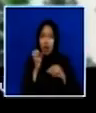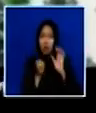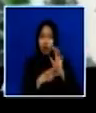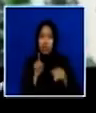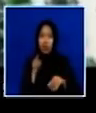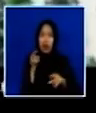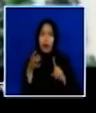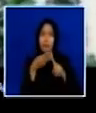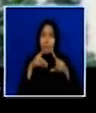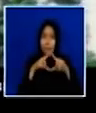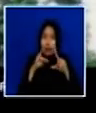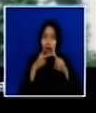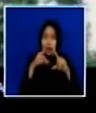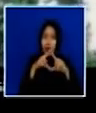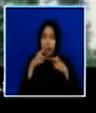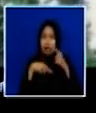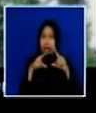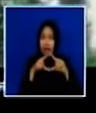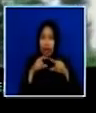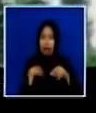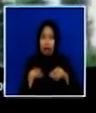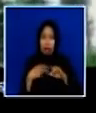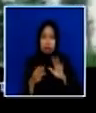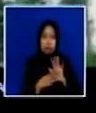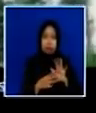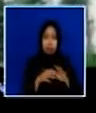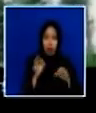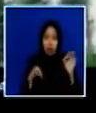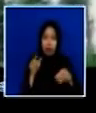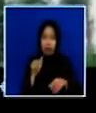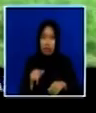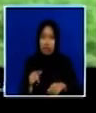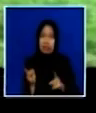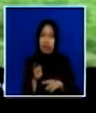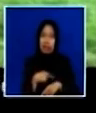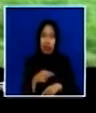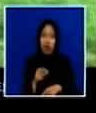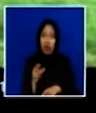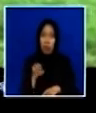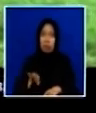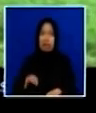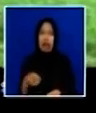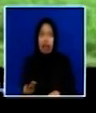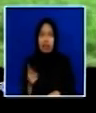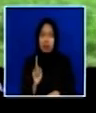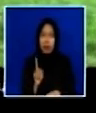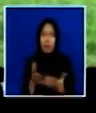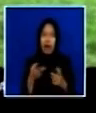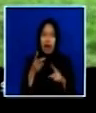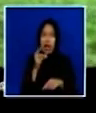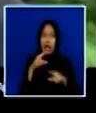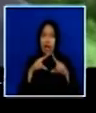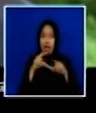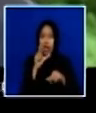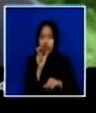beberapa kasus di daerah lain tahun Vespa affinis dilaporkan telah menyebabkan sejumlah orang meninggal dunia akibat racun pada sengatnya